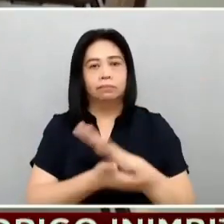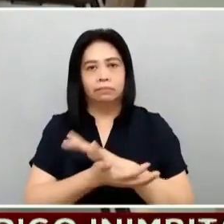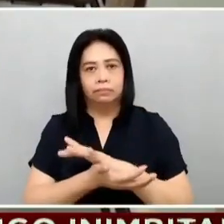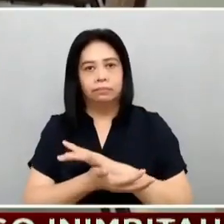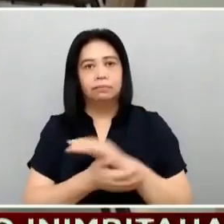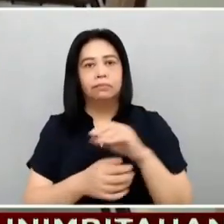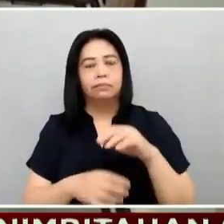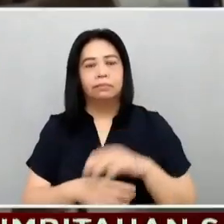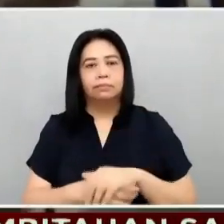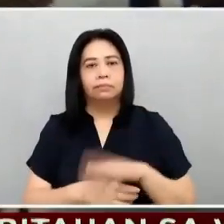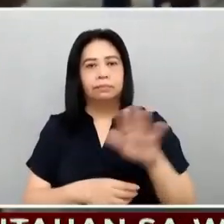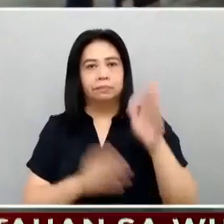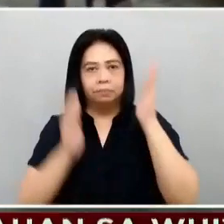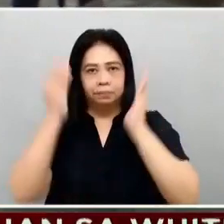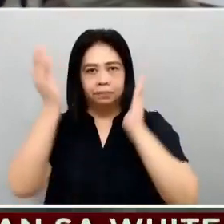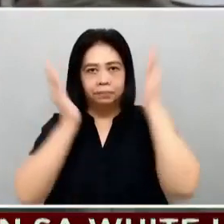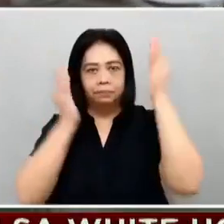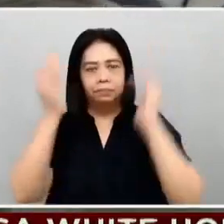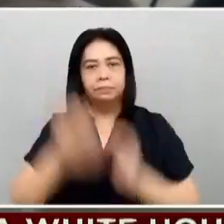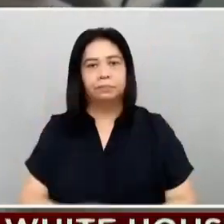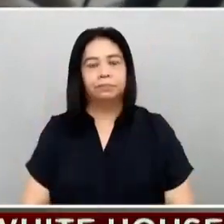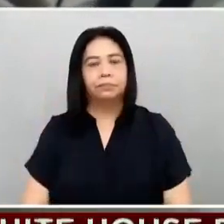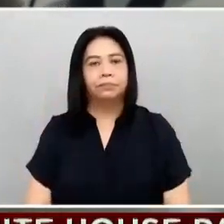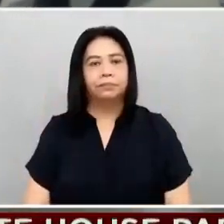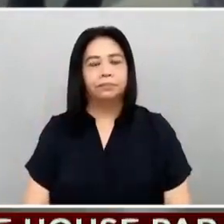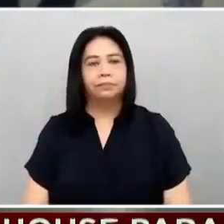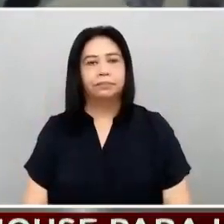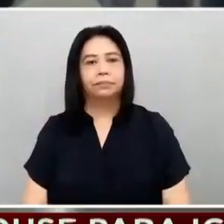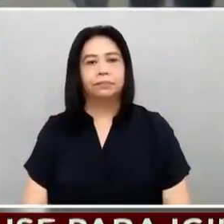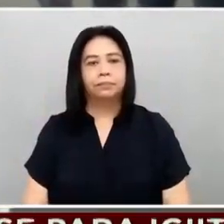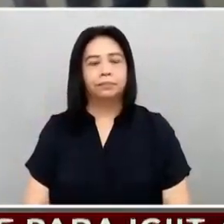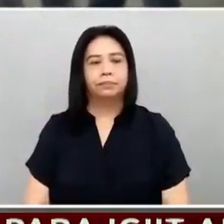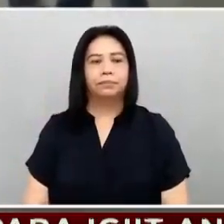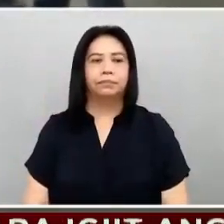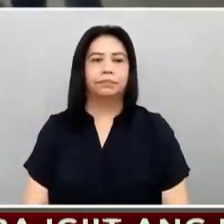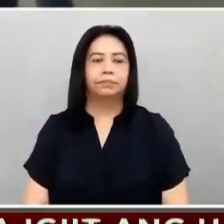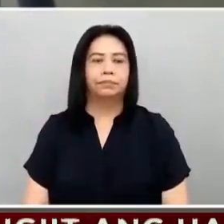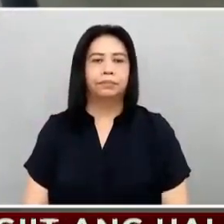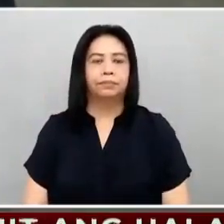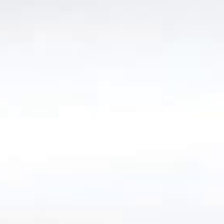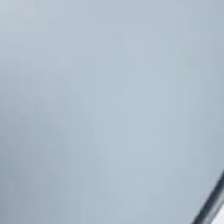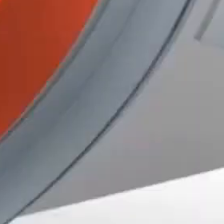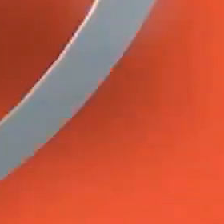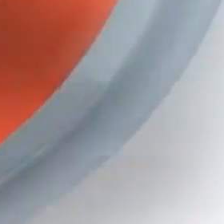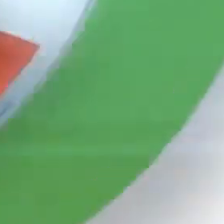sa Malaysia. Johnson Manabat, ABS-CBN News.